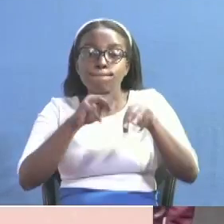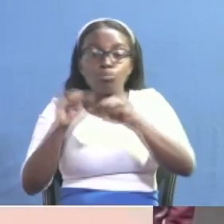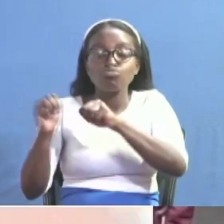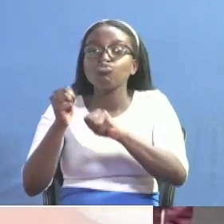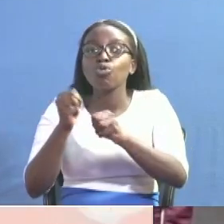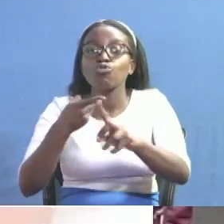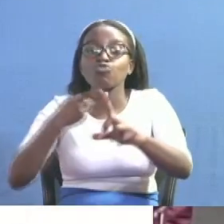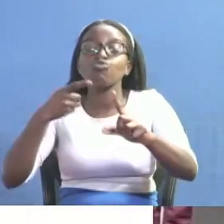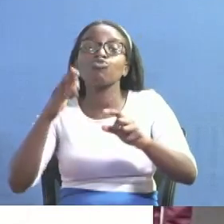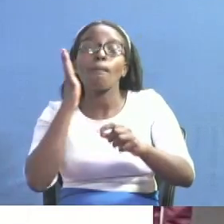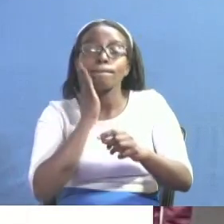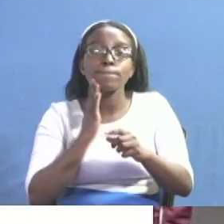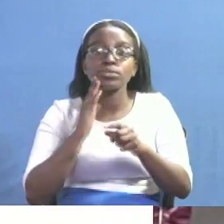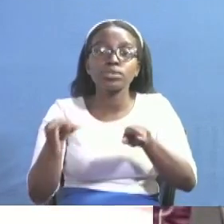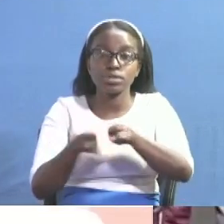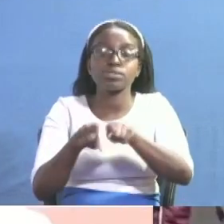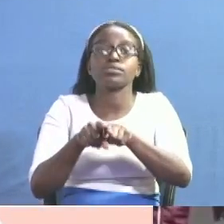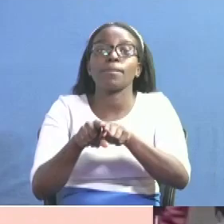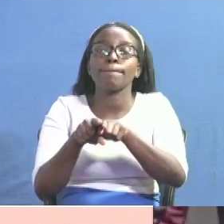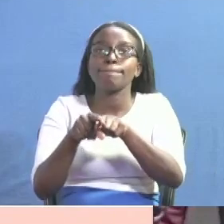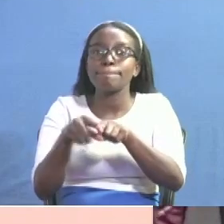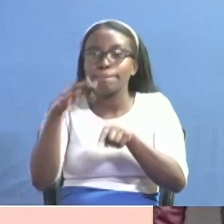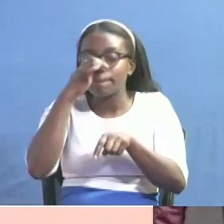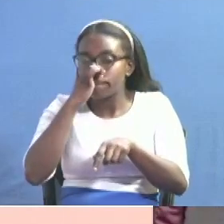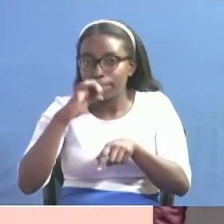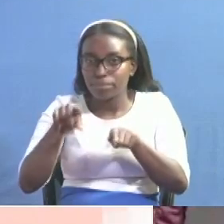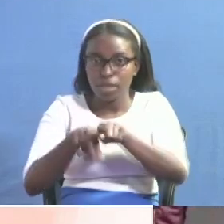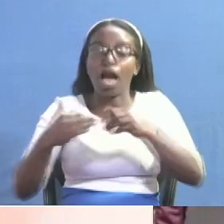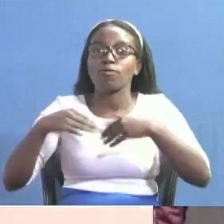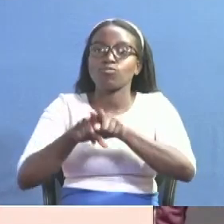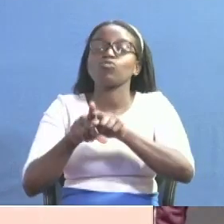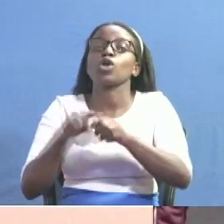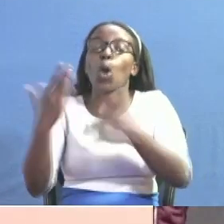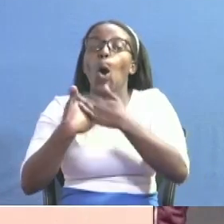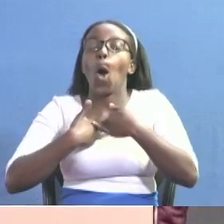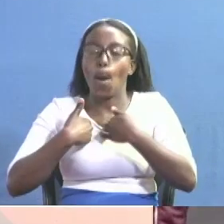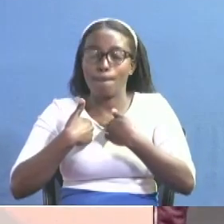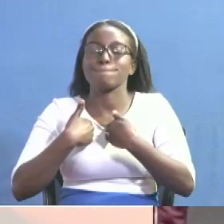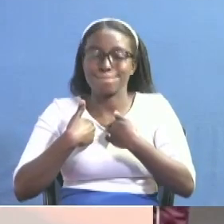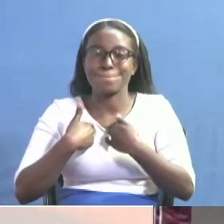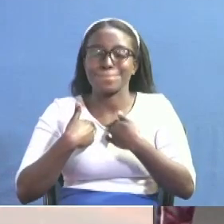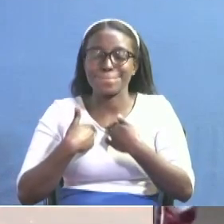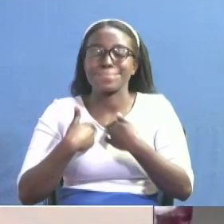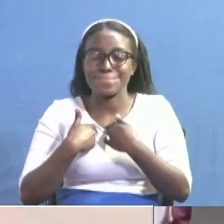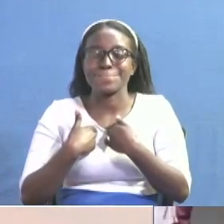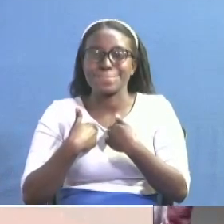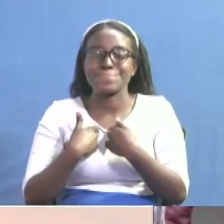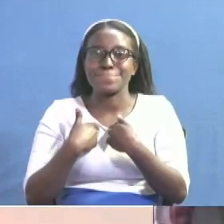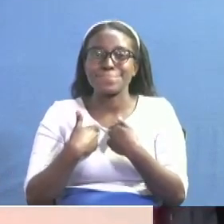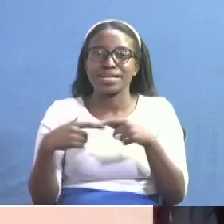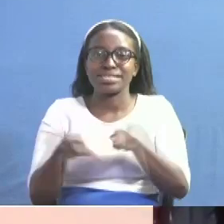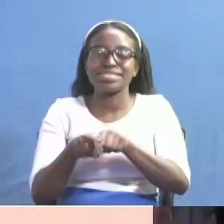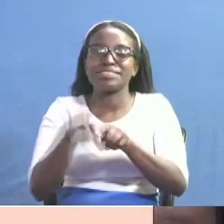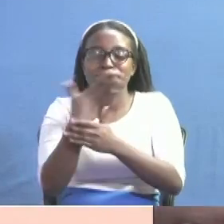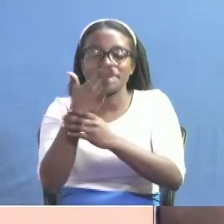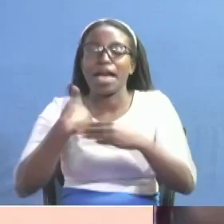extract sperms ama mbegu za kiume za kufertilize ile mayai imetolewa kwa mama ya samaki.